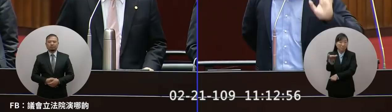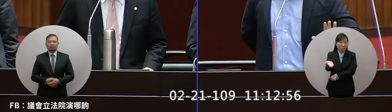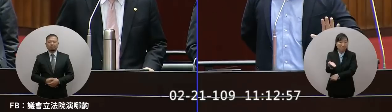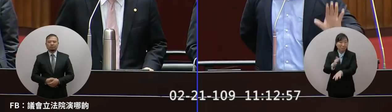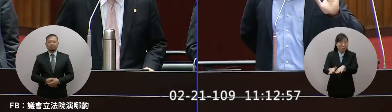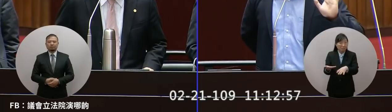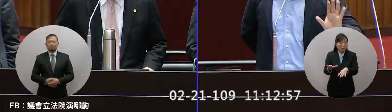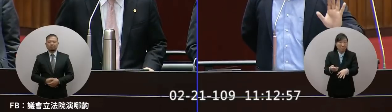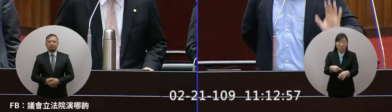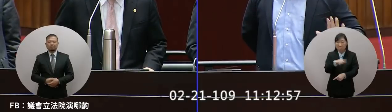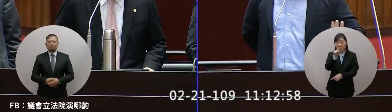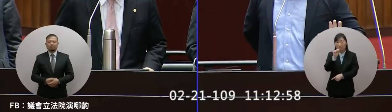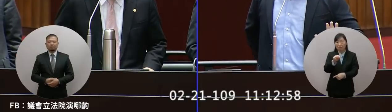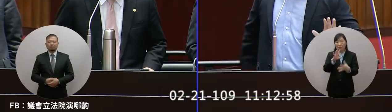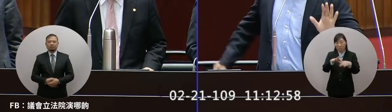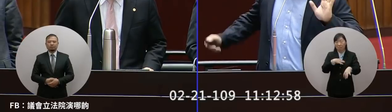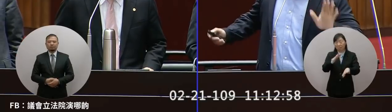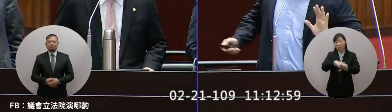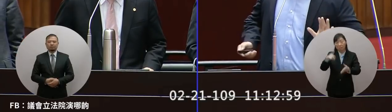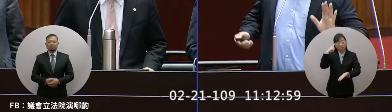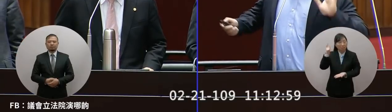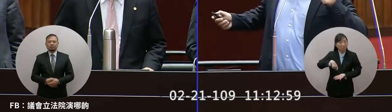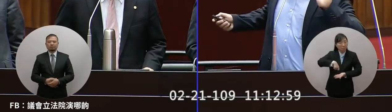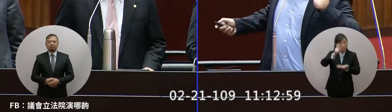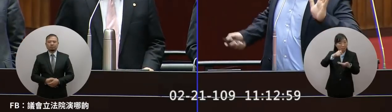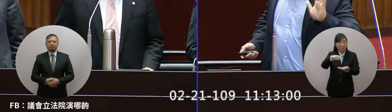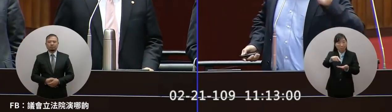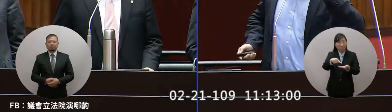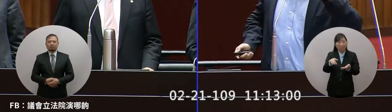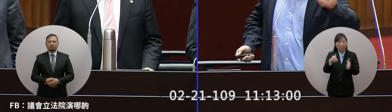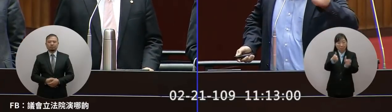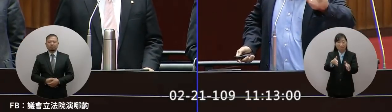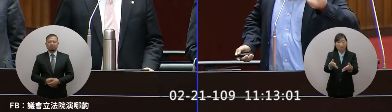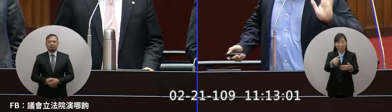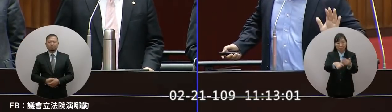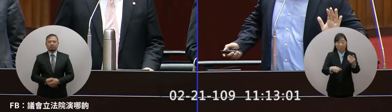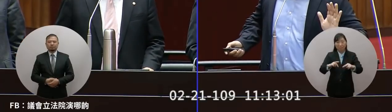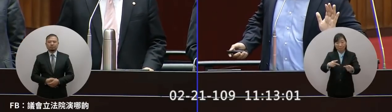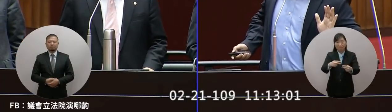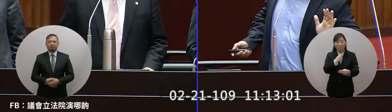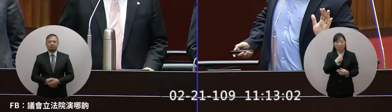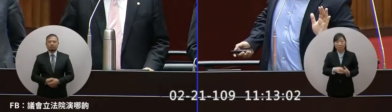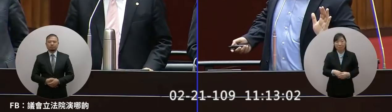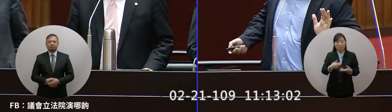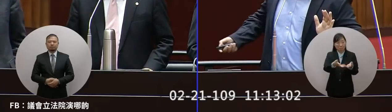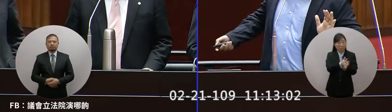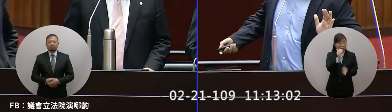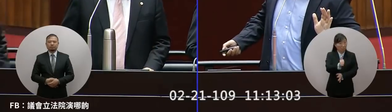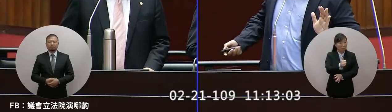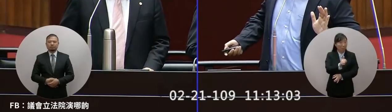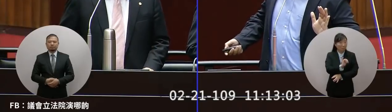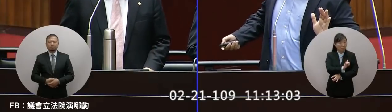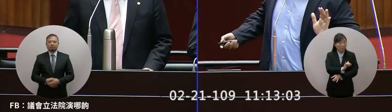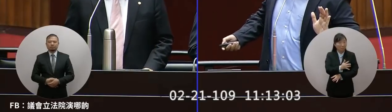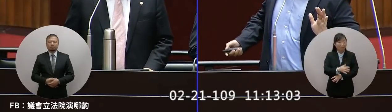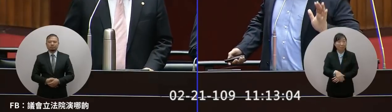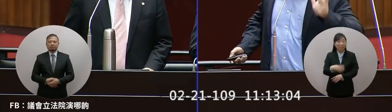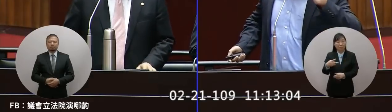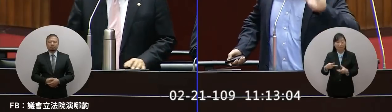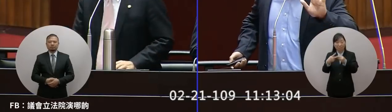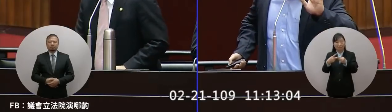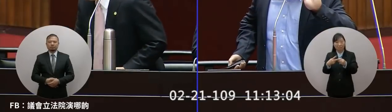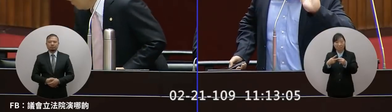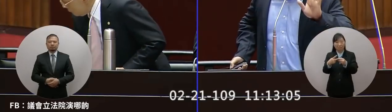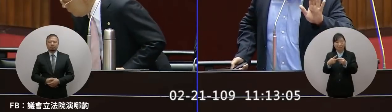分哈，我们会提一个修正动议。那我现在这个第二那个部长应该 OK 哈。那第二个部分，我们就是希望